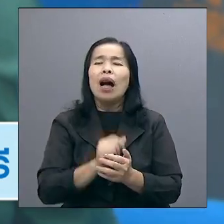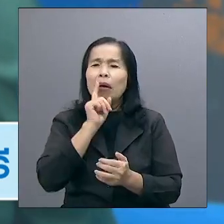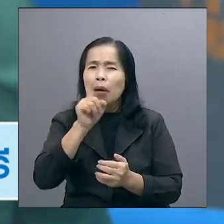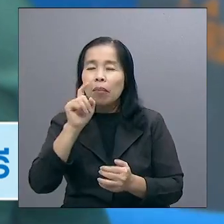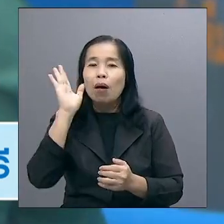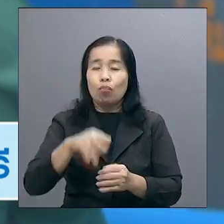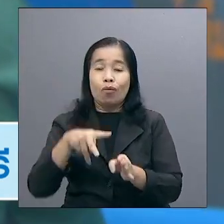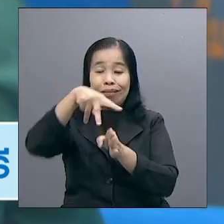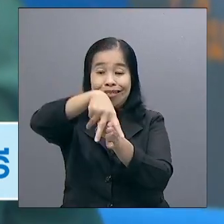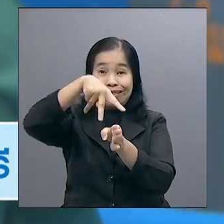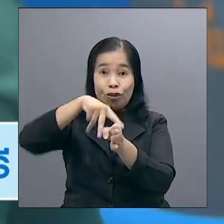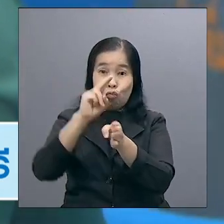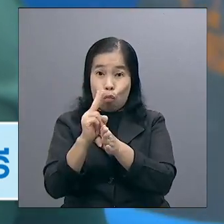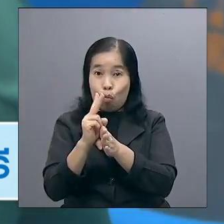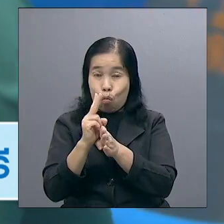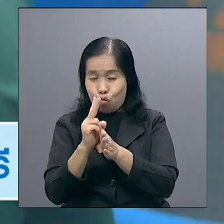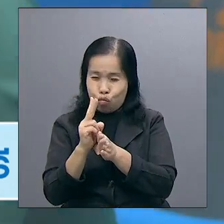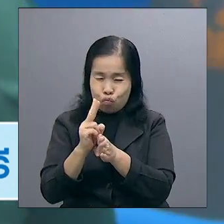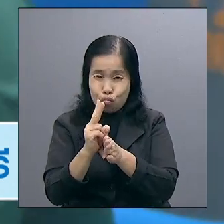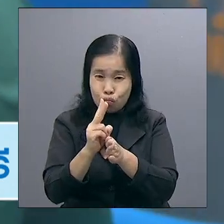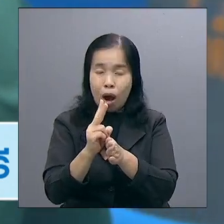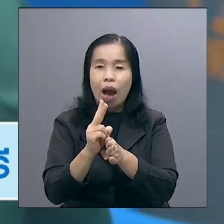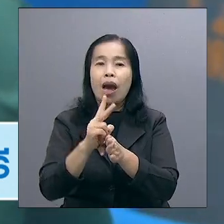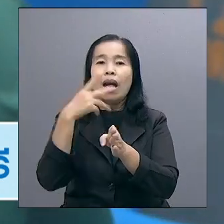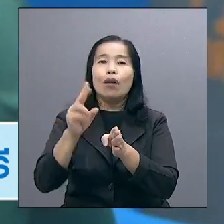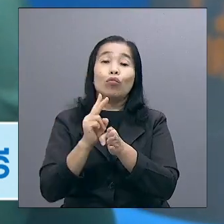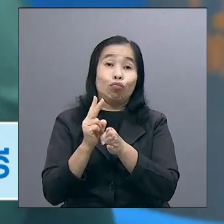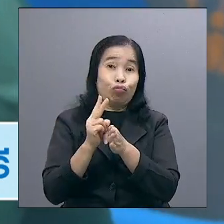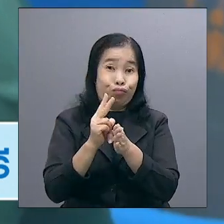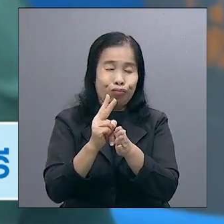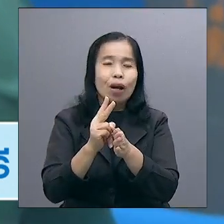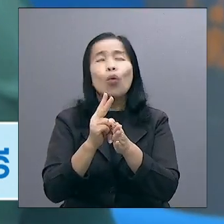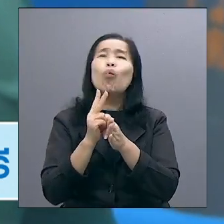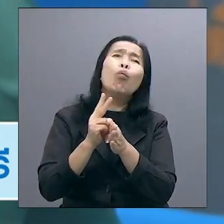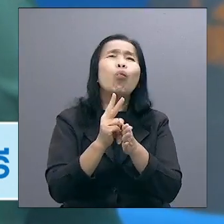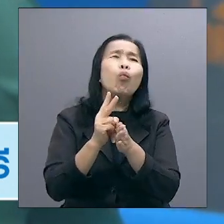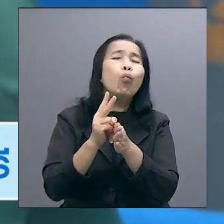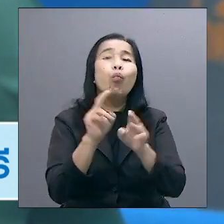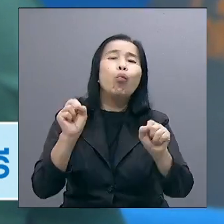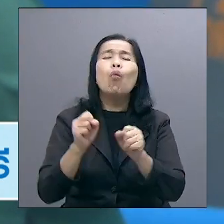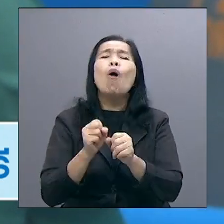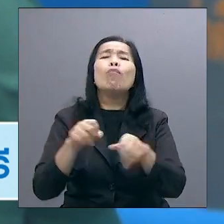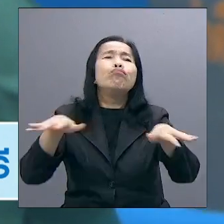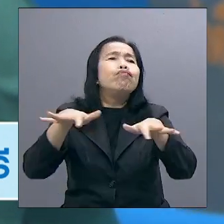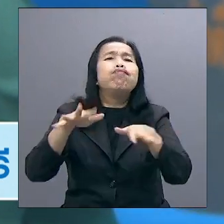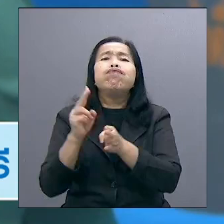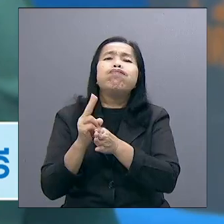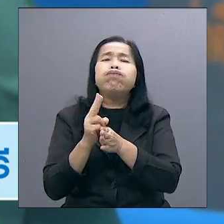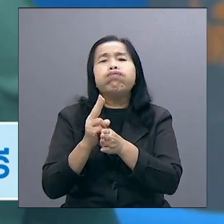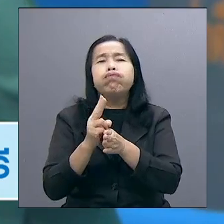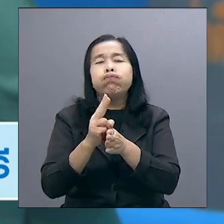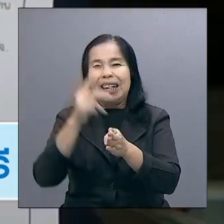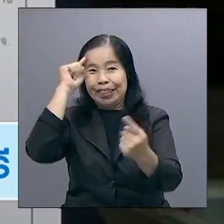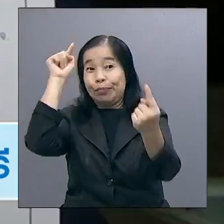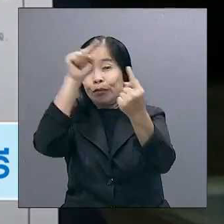ชรีและคสถาพรทเขเลาว่าก่อนเกิดเหตุท ih escotเขาก็ขีรถจัยารยตามปกติน entries.ตั้งใจวาเด๋จะ